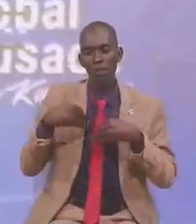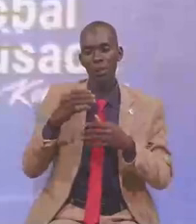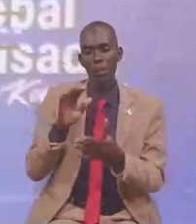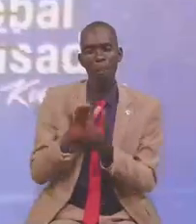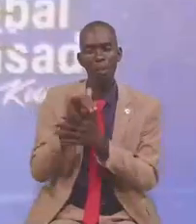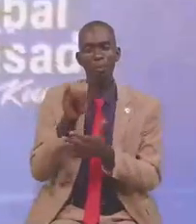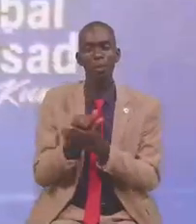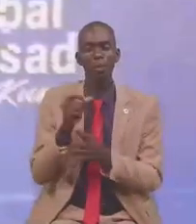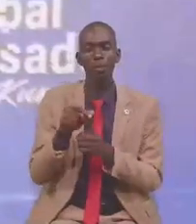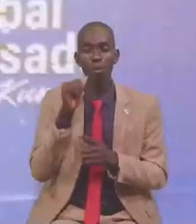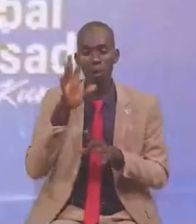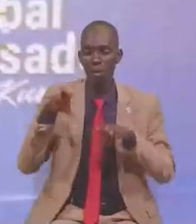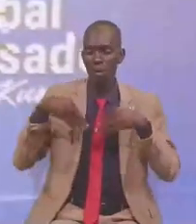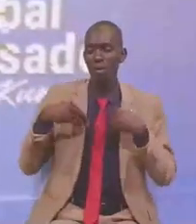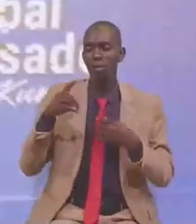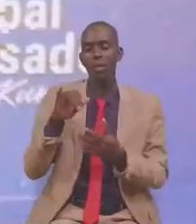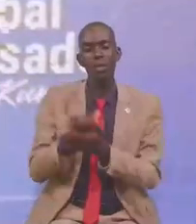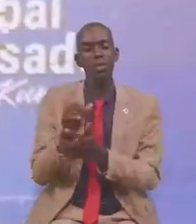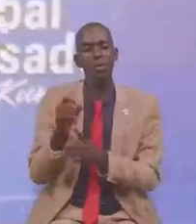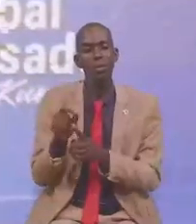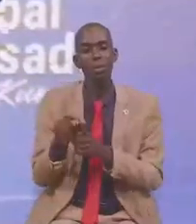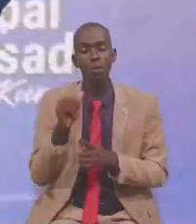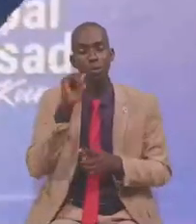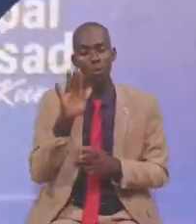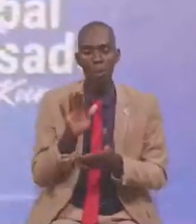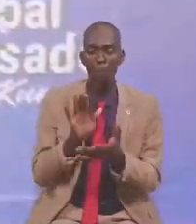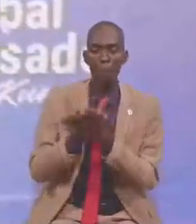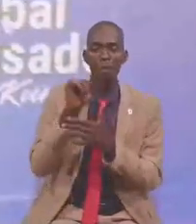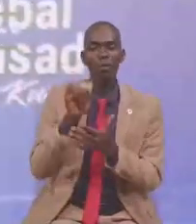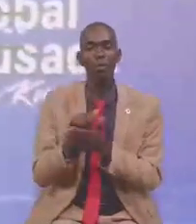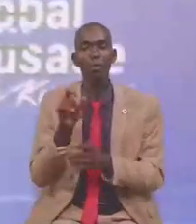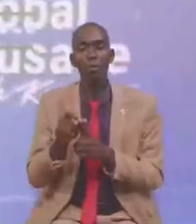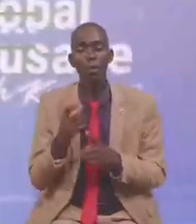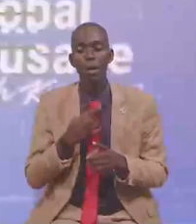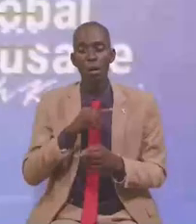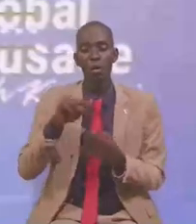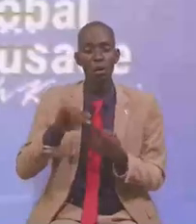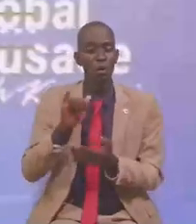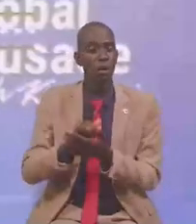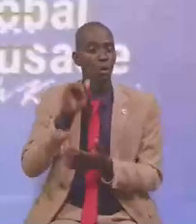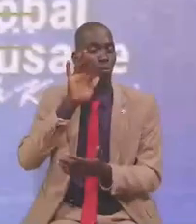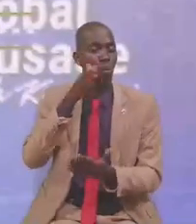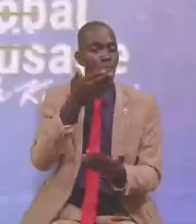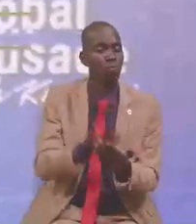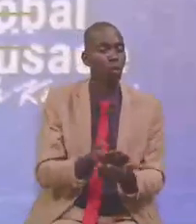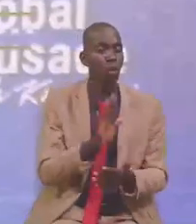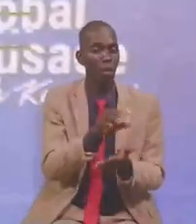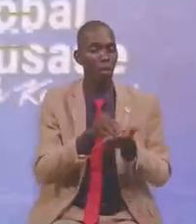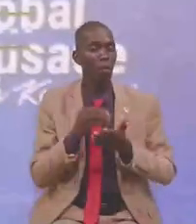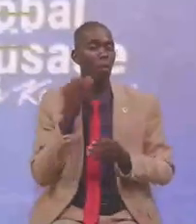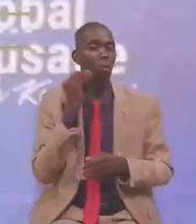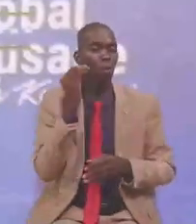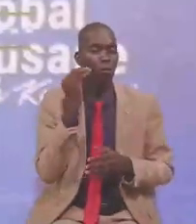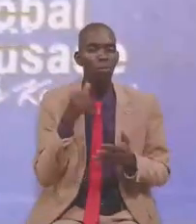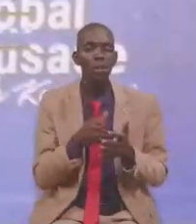parole. Elle croit à la parole. Et lorsqu'elle est rentrée chez elle, c'était